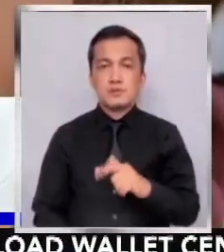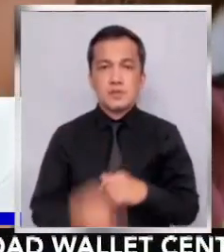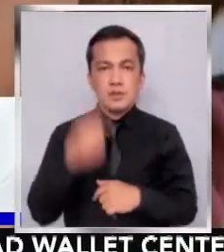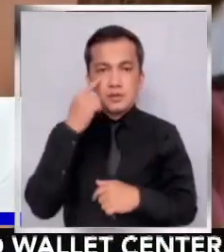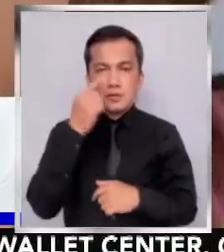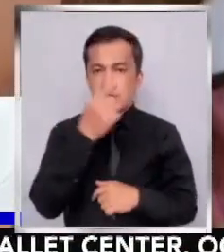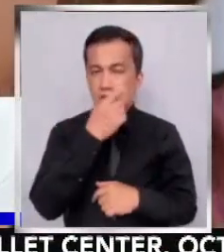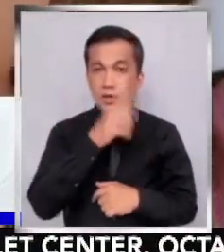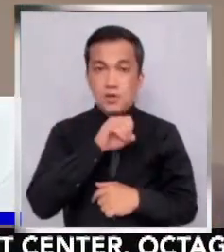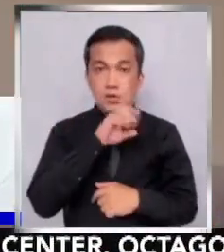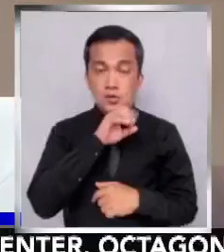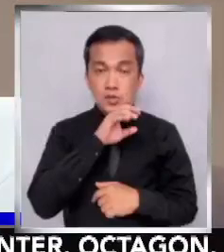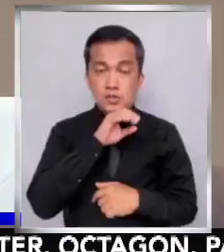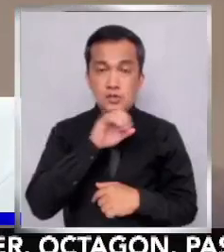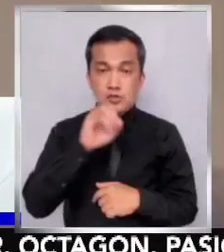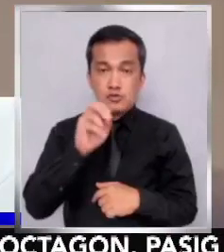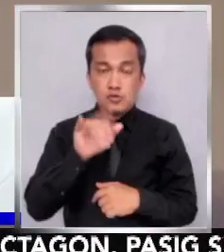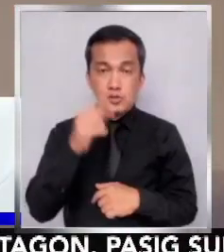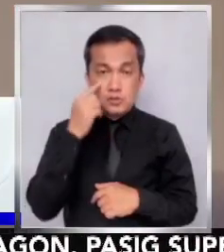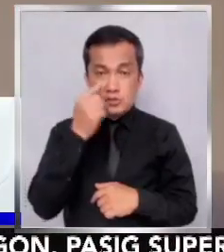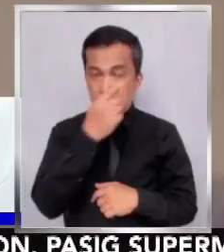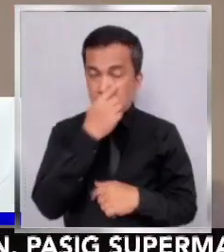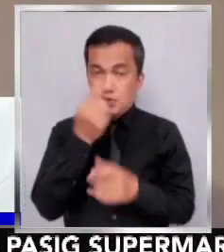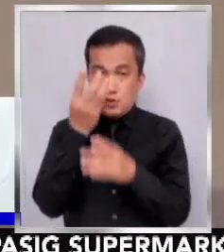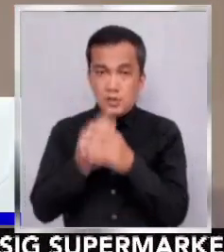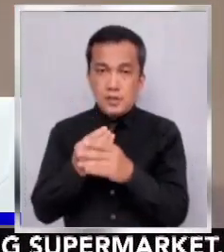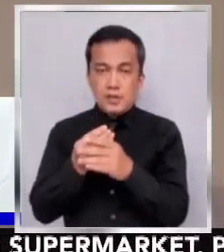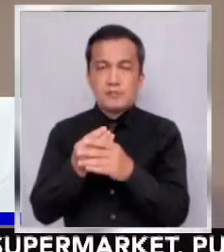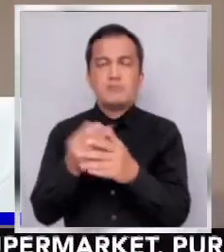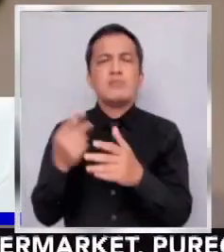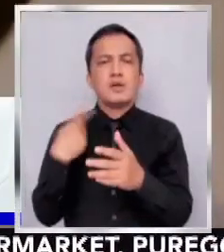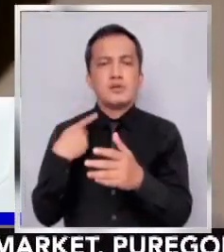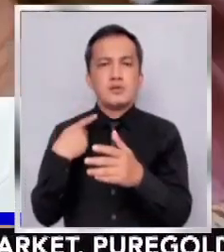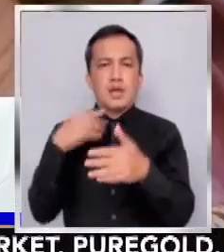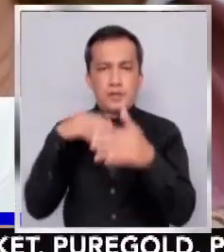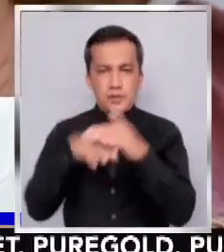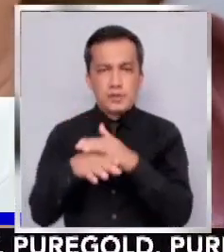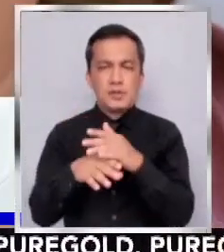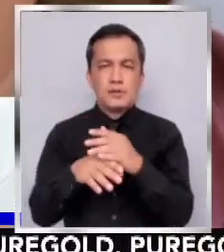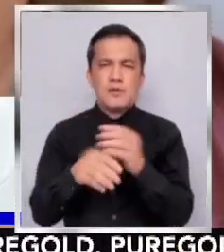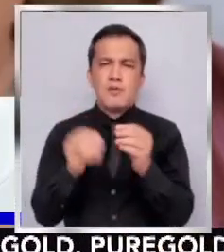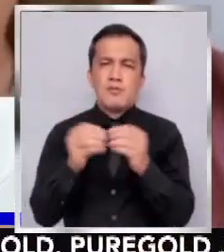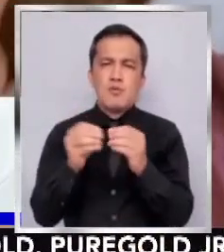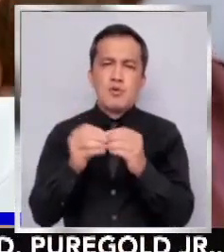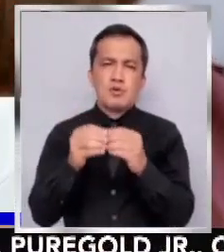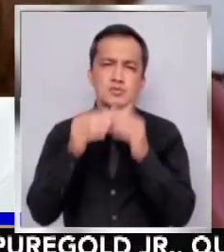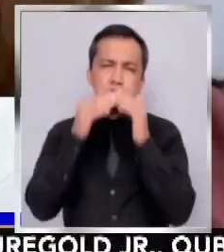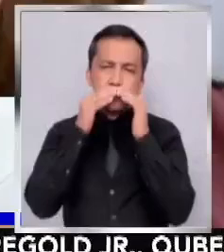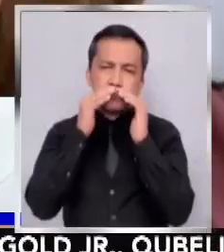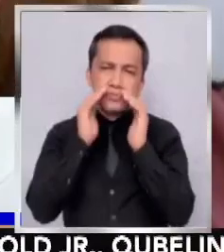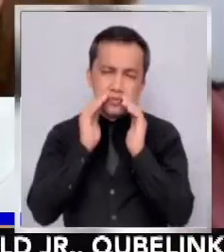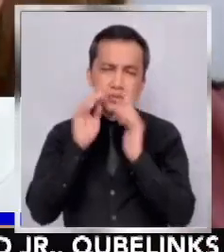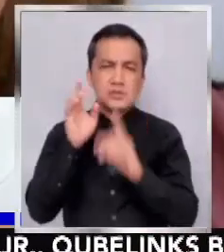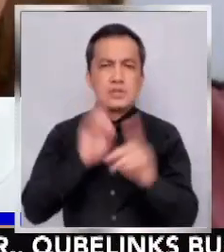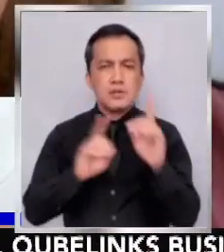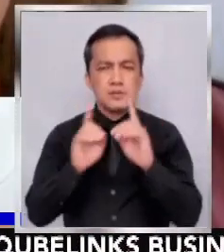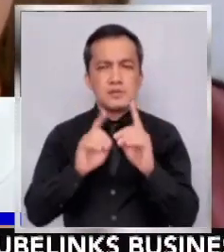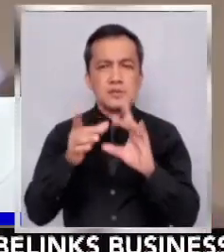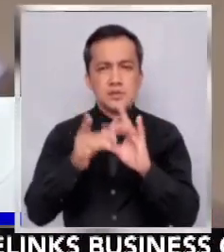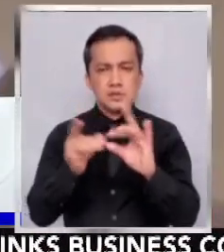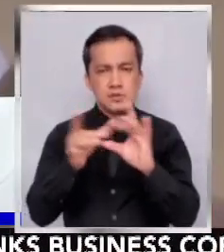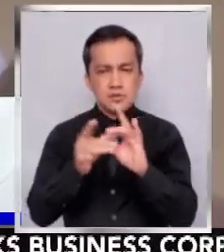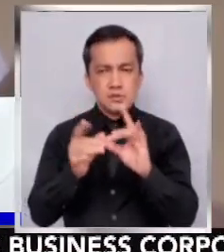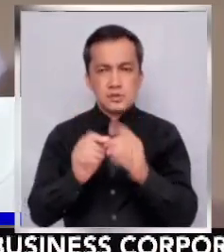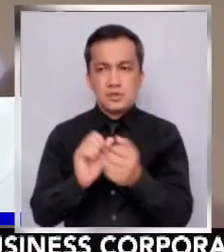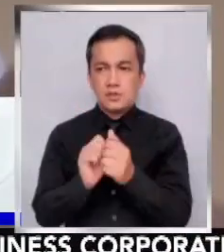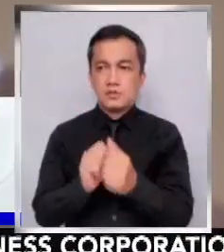Joy, papasok ang mas madadramang eksena sa kwento. Emotions between Lola